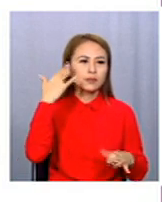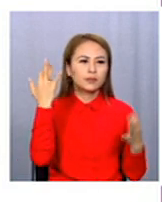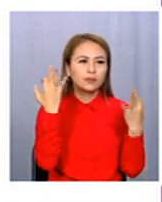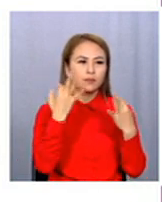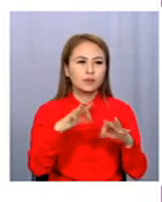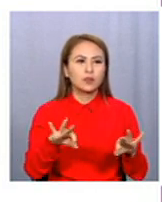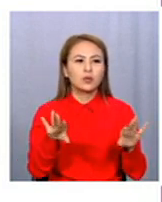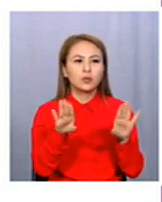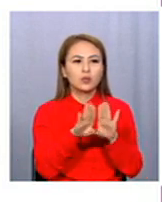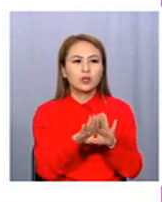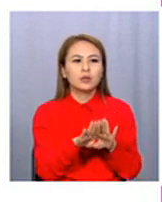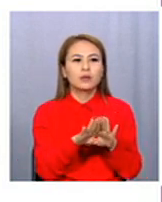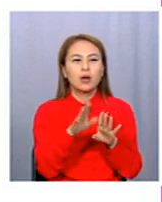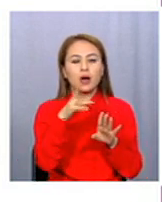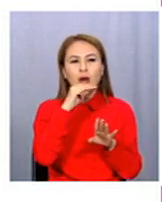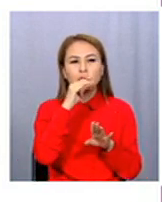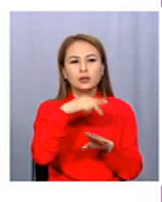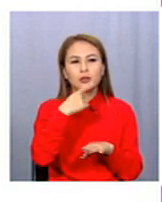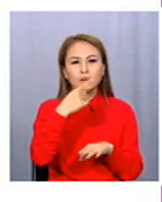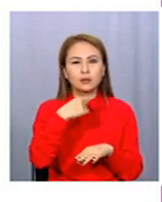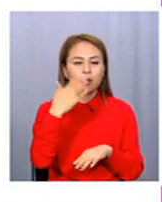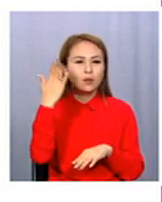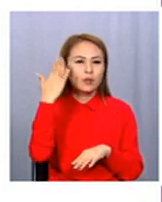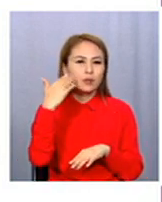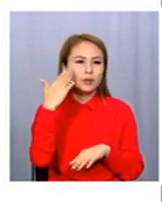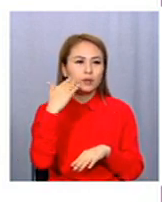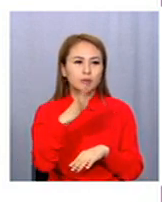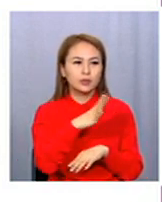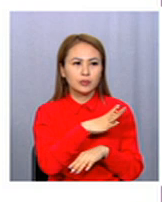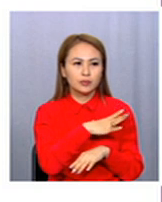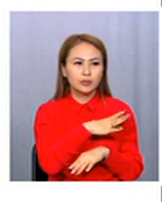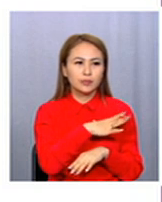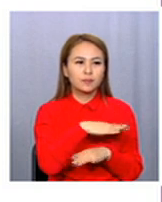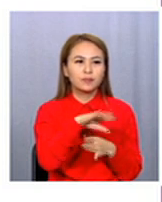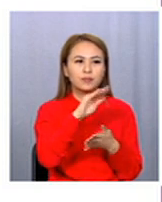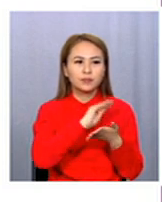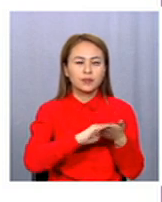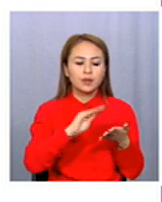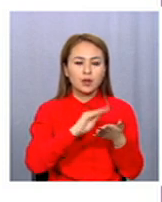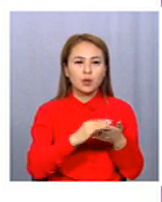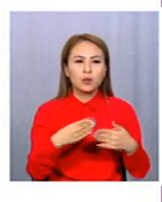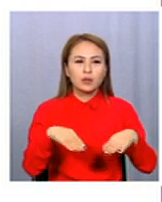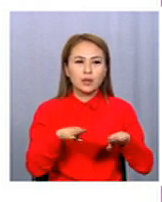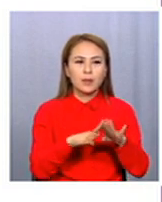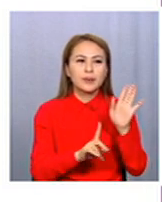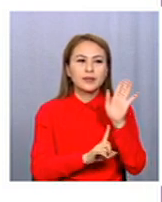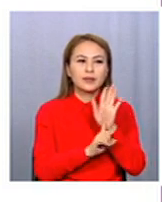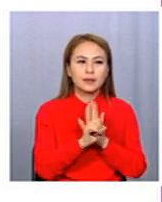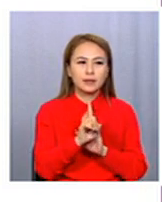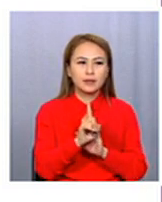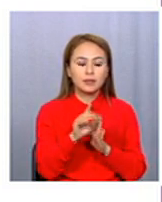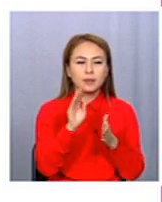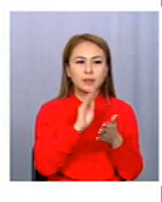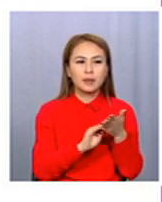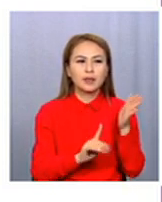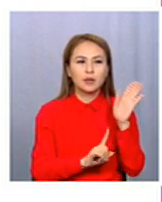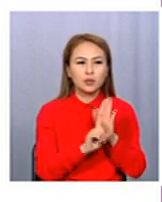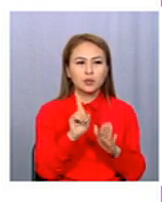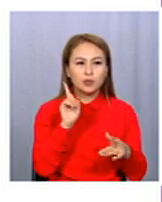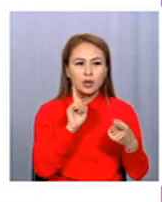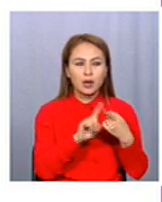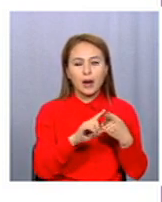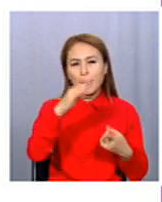жуасып, айтқанға оңай көнеді. Шығарма осылай басталады. Шығарманың